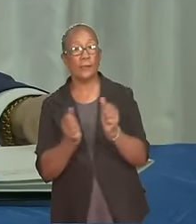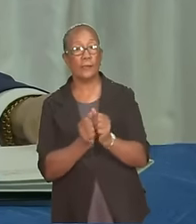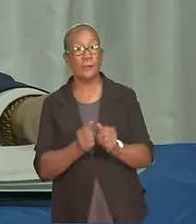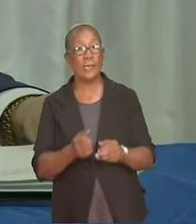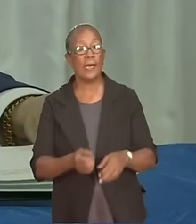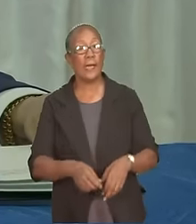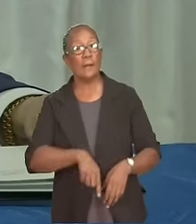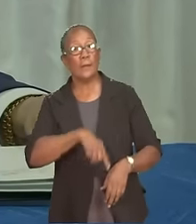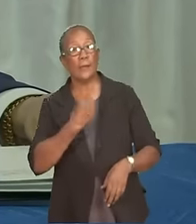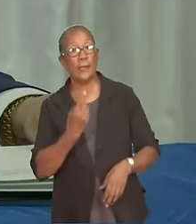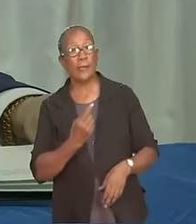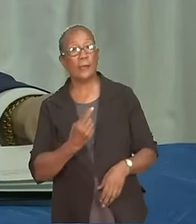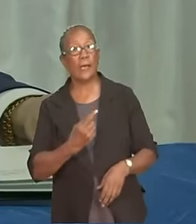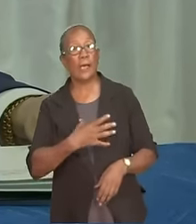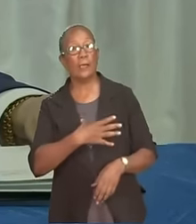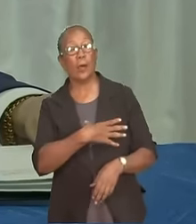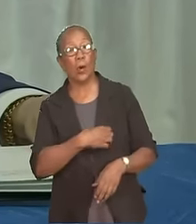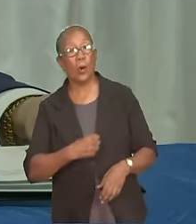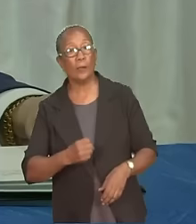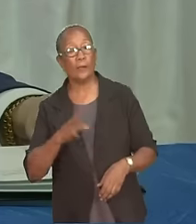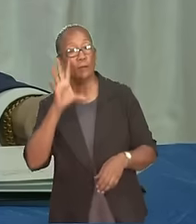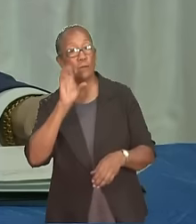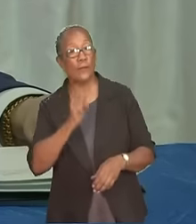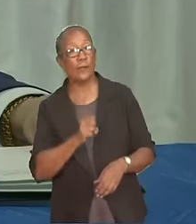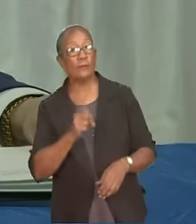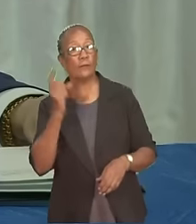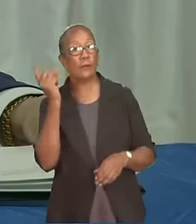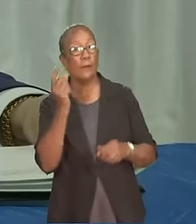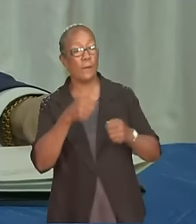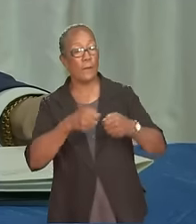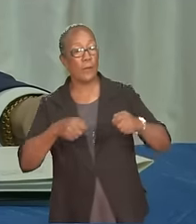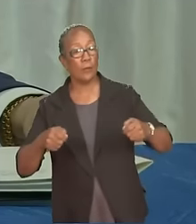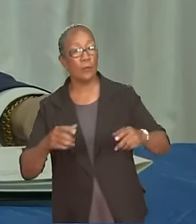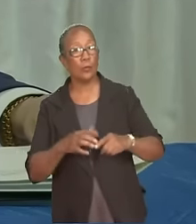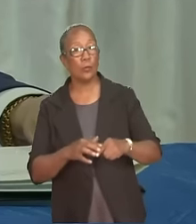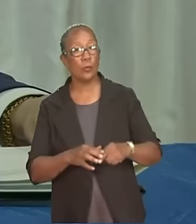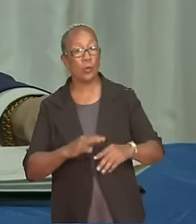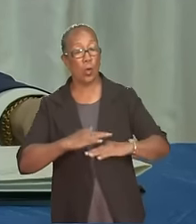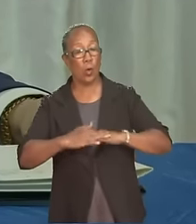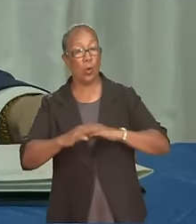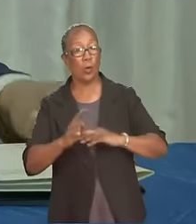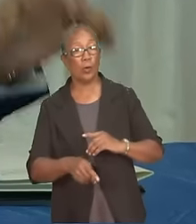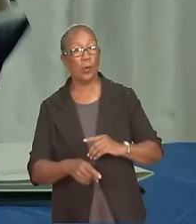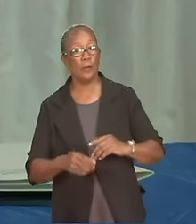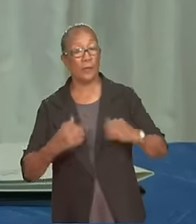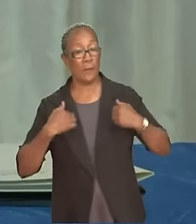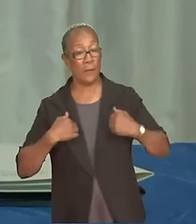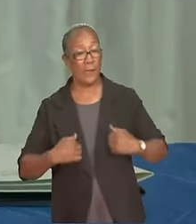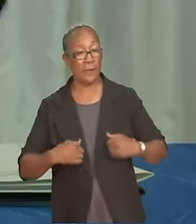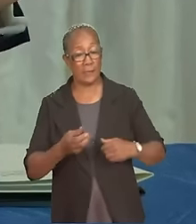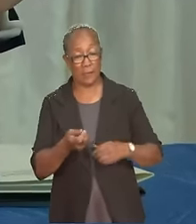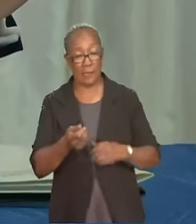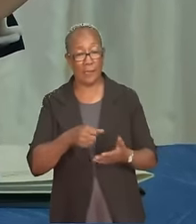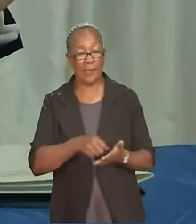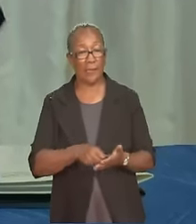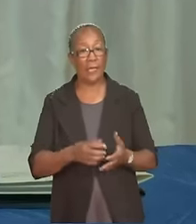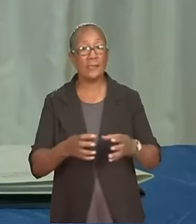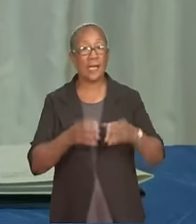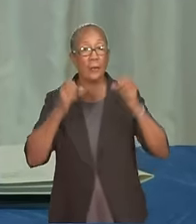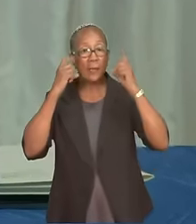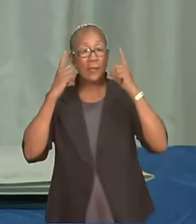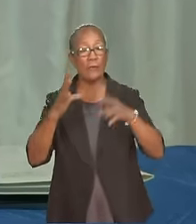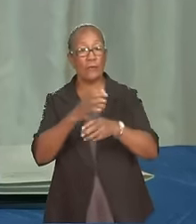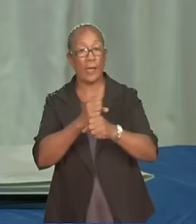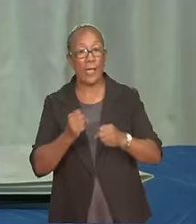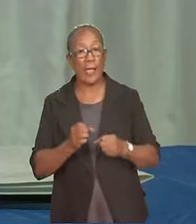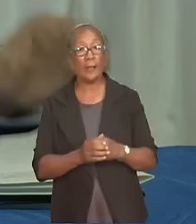miljoen. Uit grondconversie en we geven zekerheid aan die burger. En met dat geld gaan we die samenleving helpen. Gaan